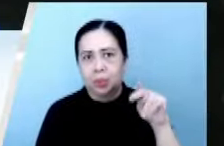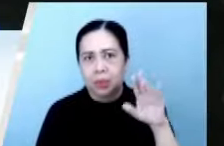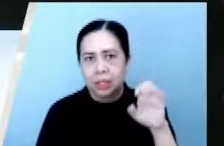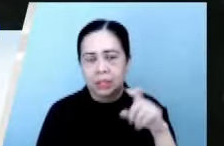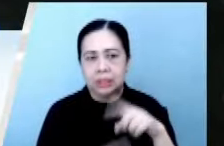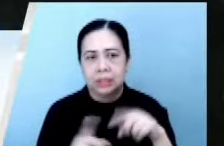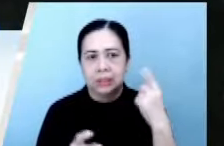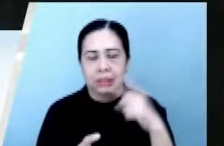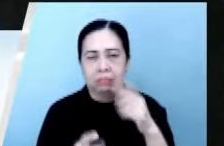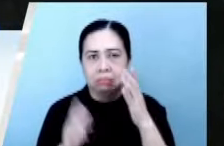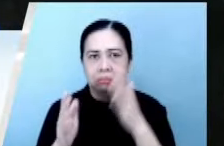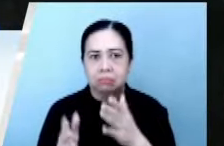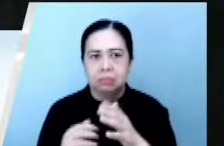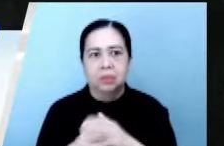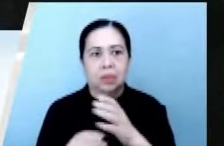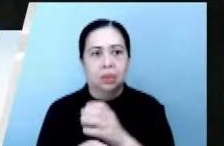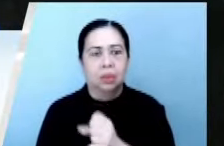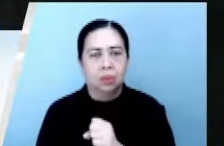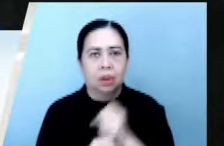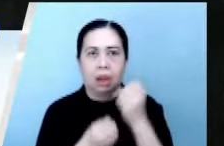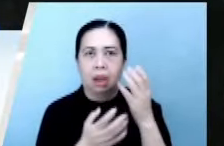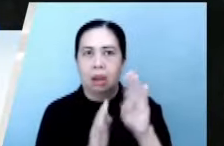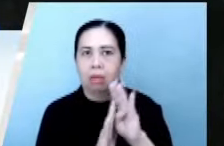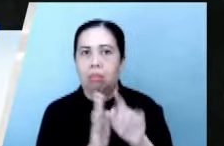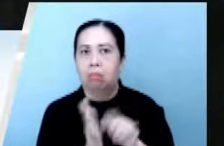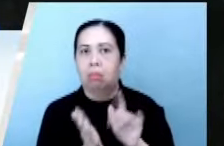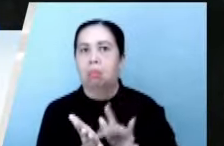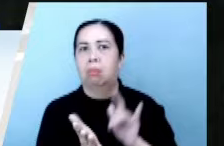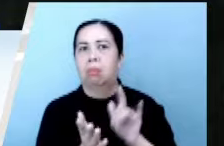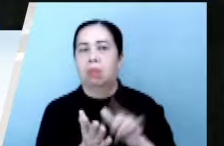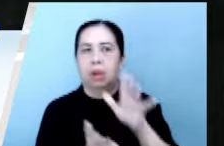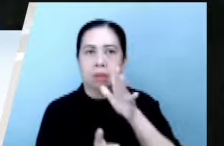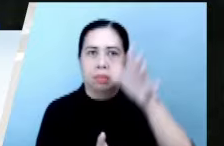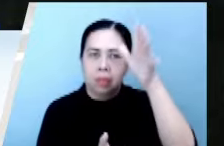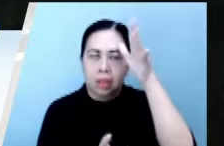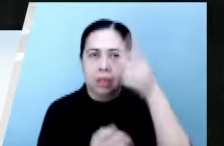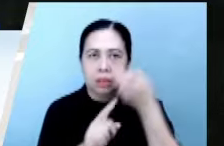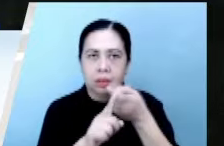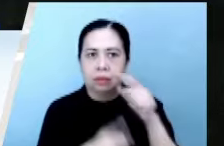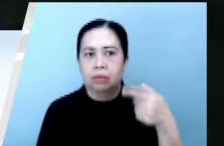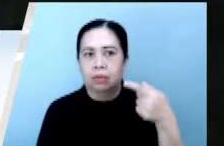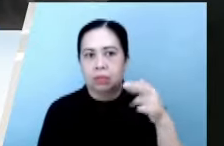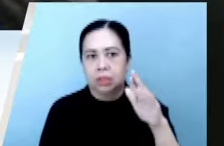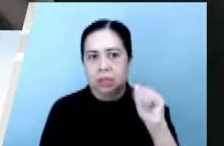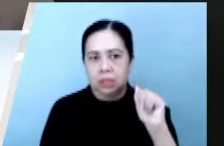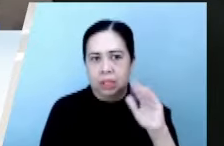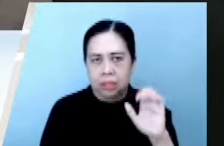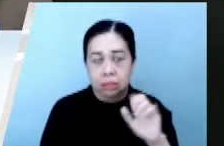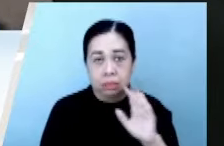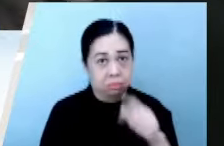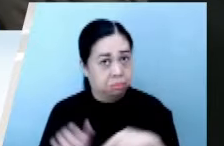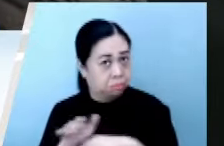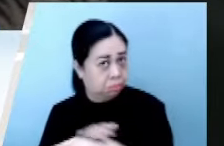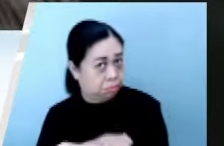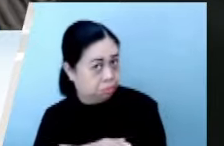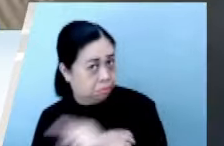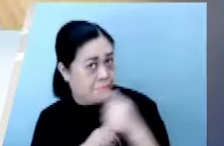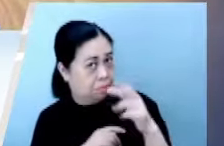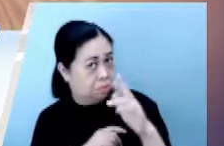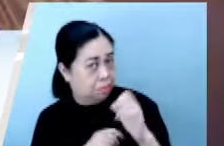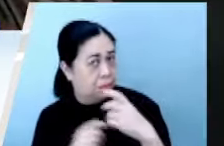na nakakuha ng impormasyon sa kanyang mga magulang mula kay Grace? Makakatakas ba si Grace at makakabalik